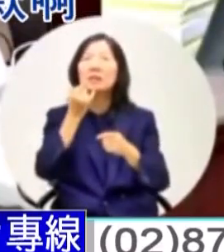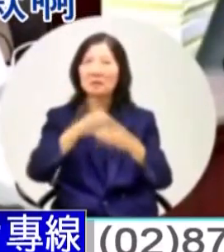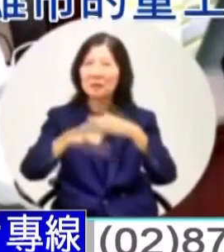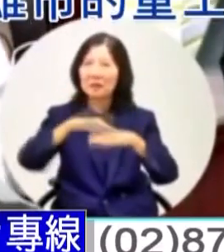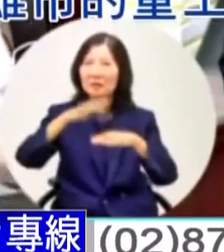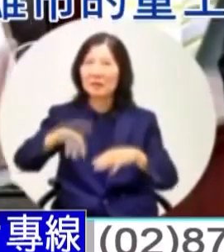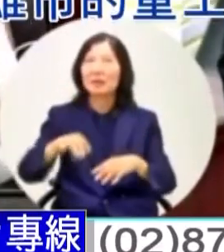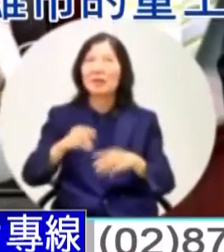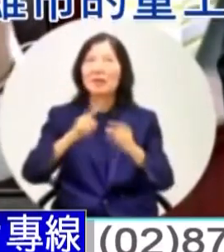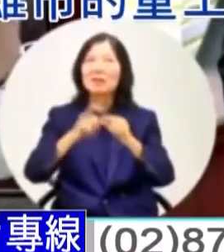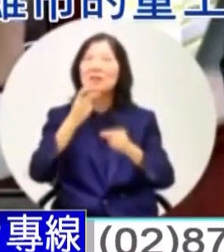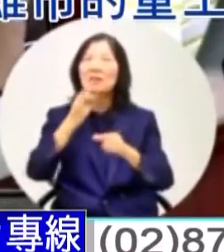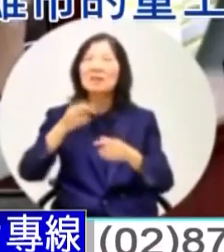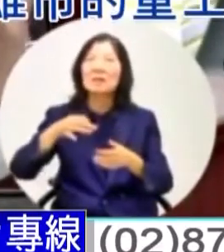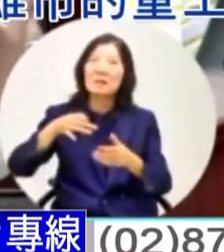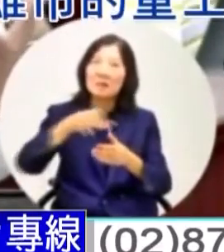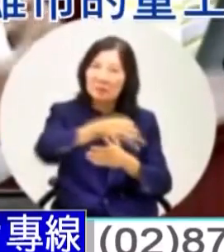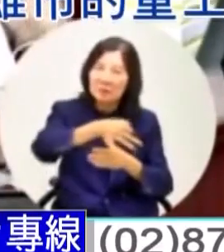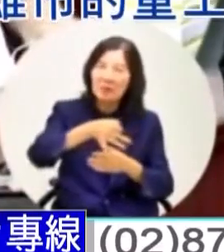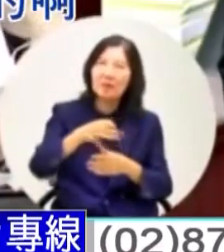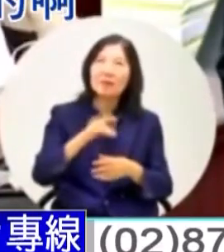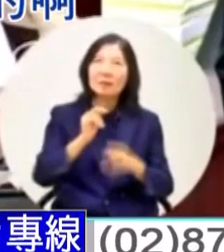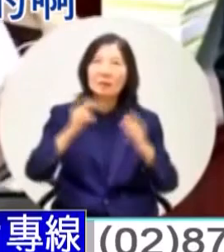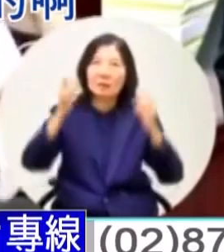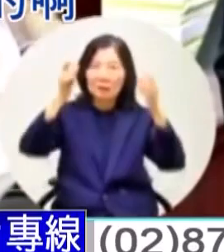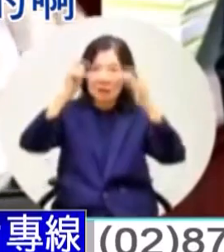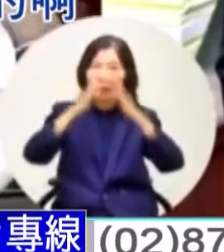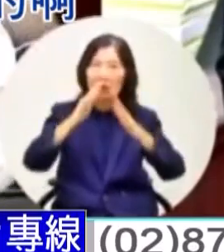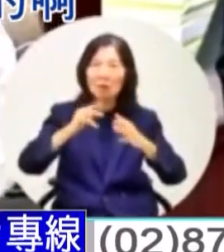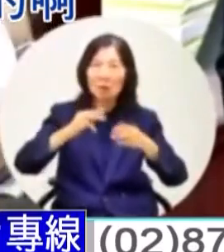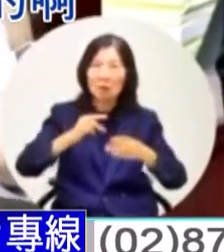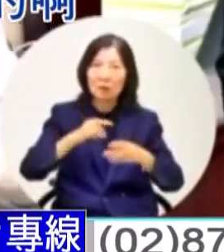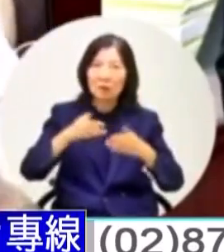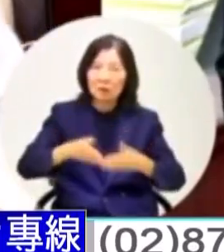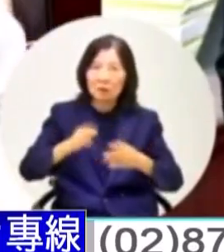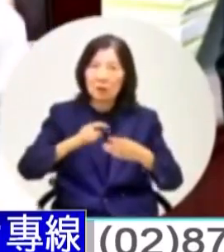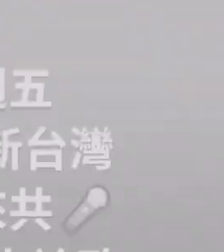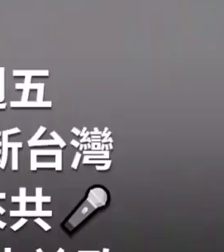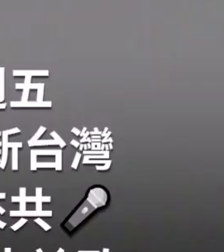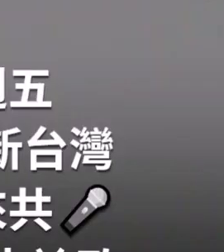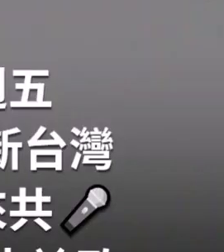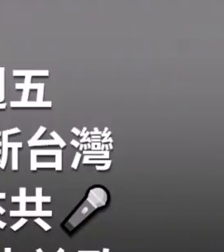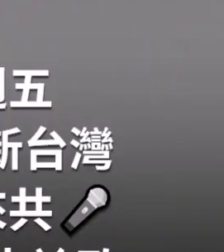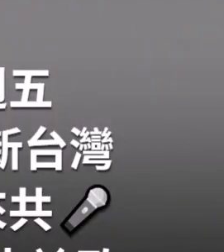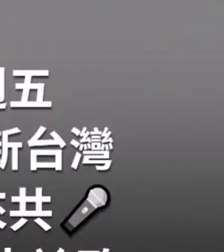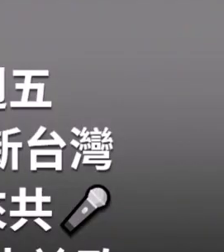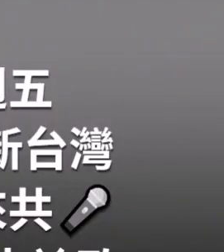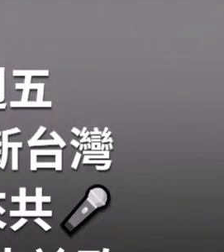在回答，但是这是一个非常错误的一个官员在答询的时候的一个方法。